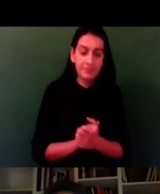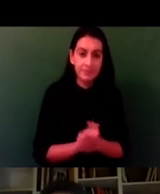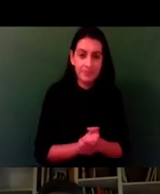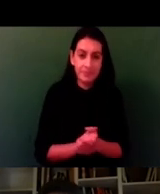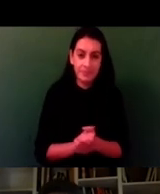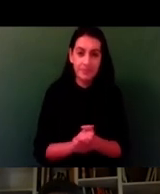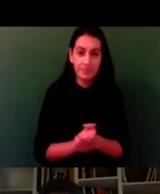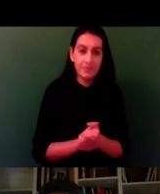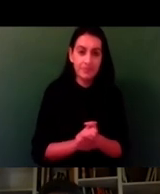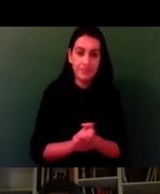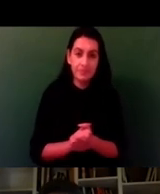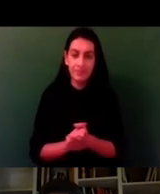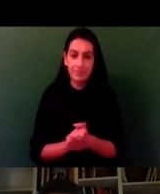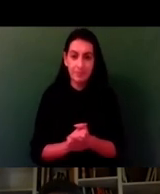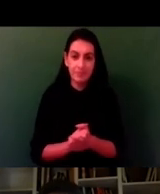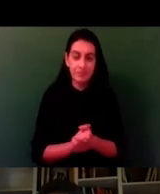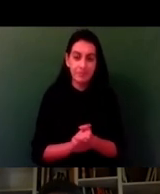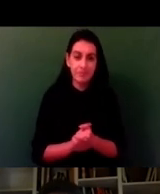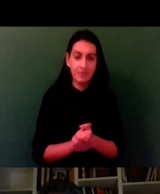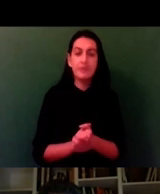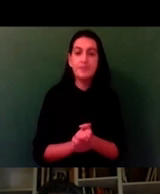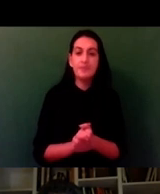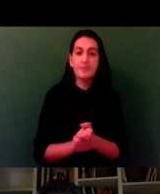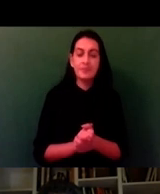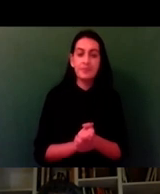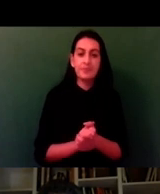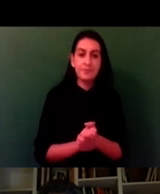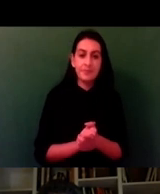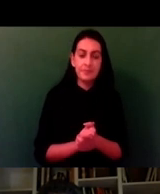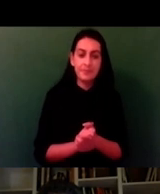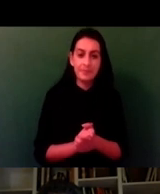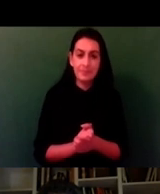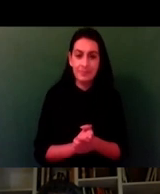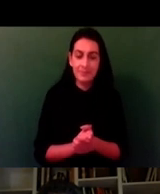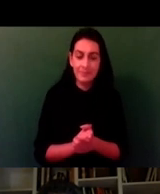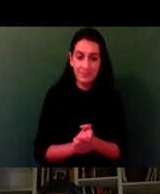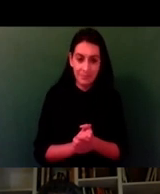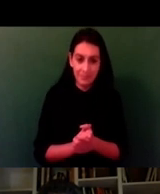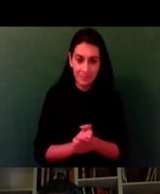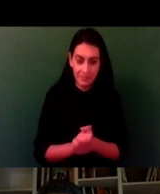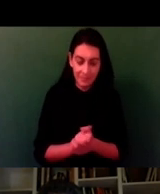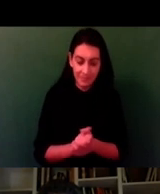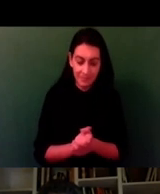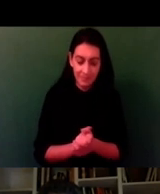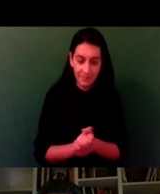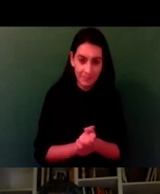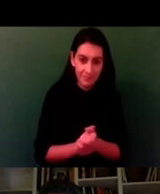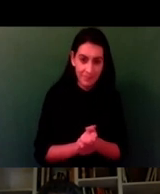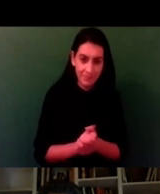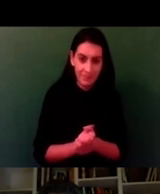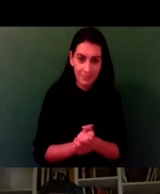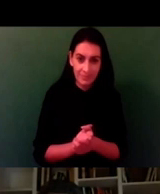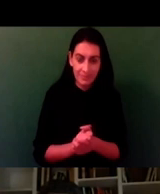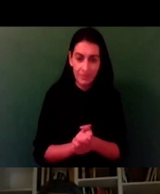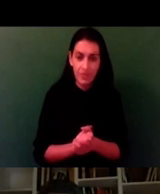Hoca'nın belirttiği o siparişte katılım olmaz. Kesinlikle katılıyorum. Ancak bu önceki oturumlarda da tartışılan şeyle paralel düşünülmesi gereken